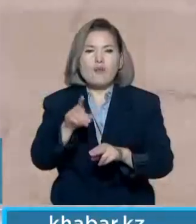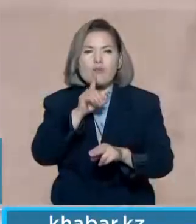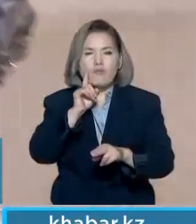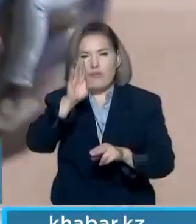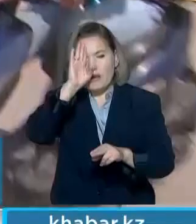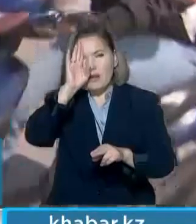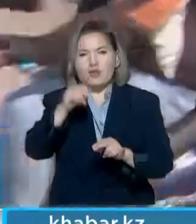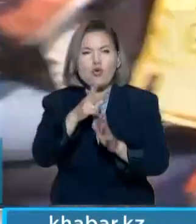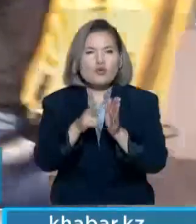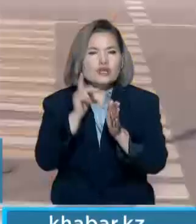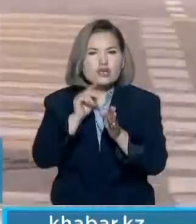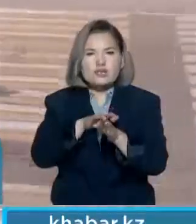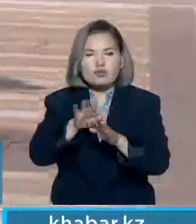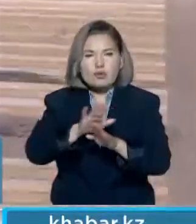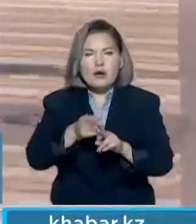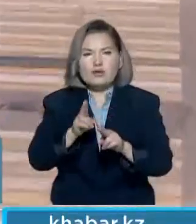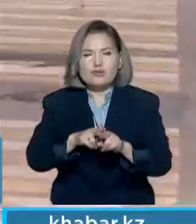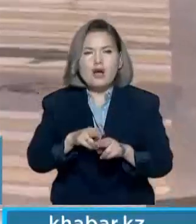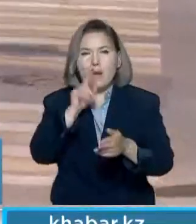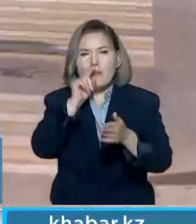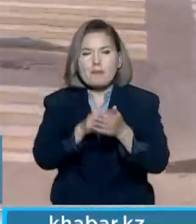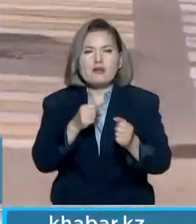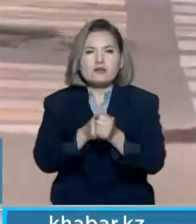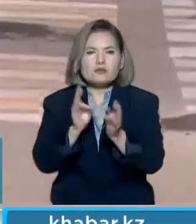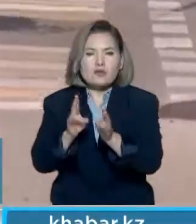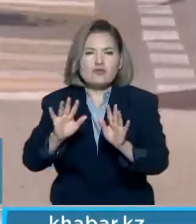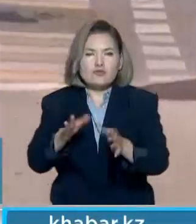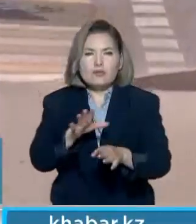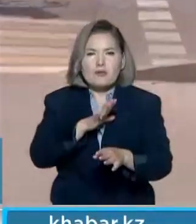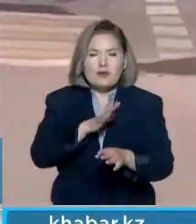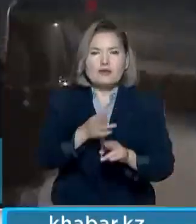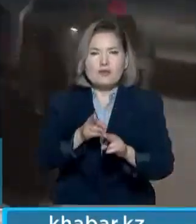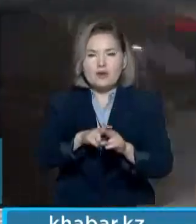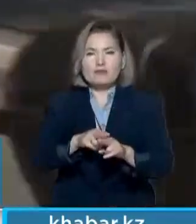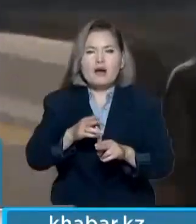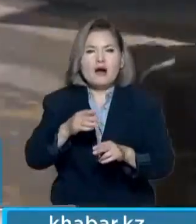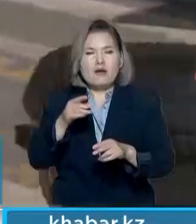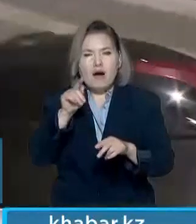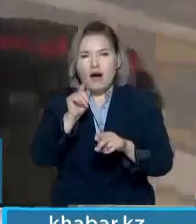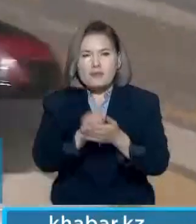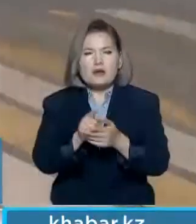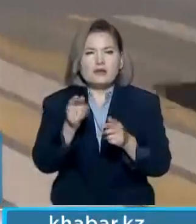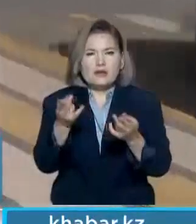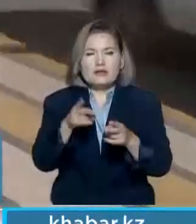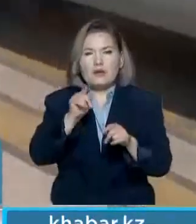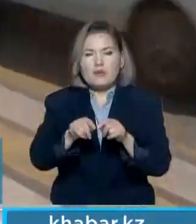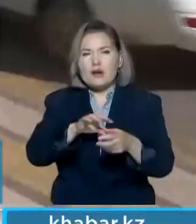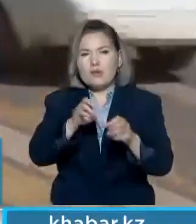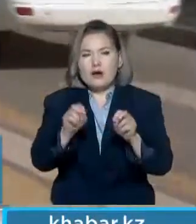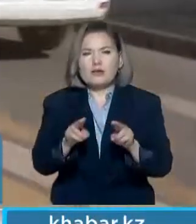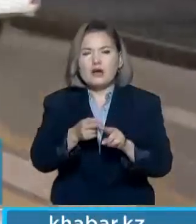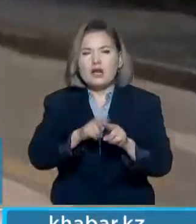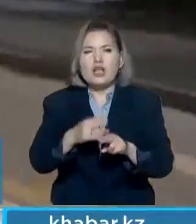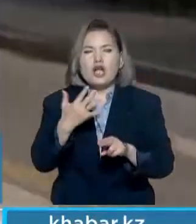болса жолда жауапкершілік мен тартамын. Мен өз басым кәсіпкер ретінде ондайды қолдамаймын. Қазір мопед қозғалтқыш көлемі 50